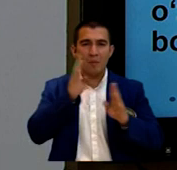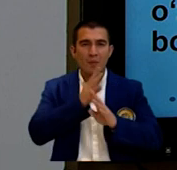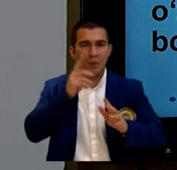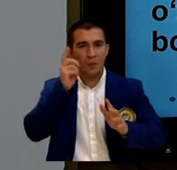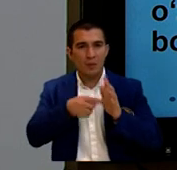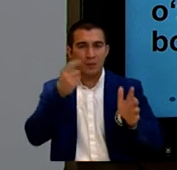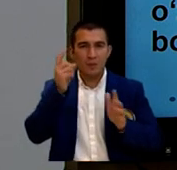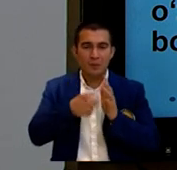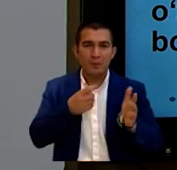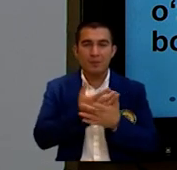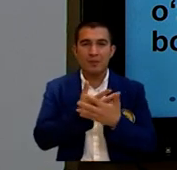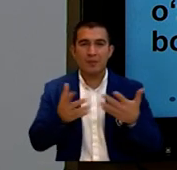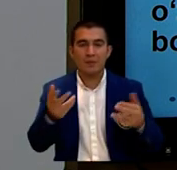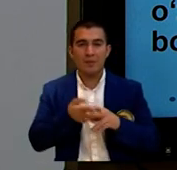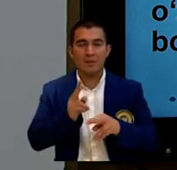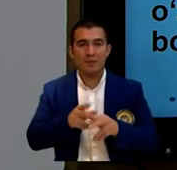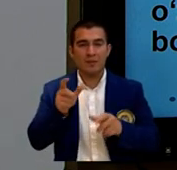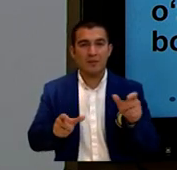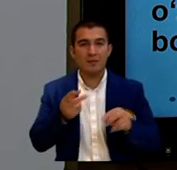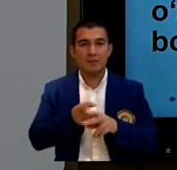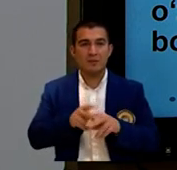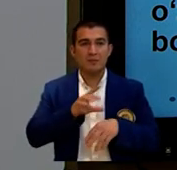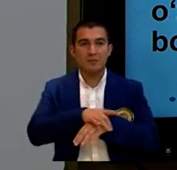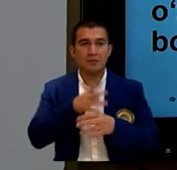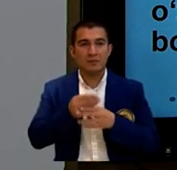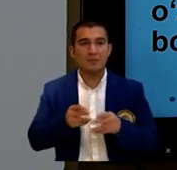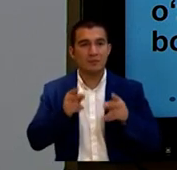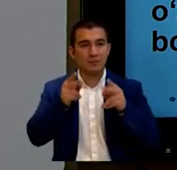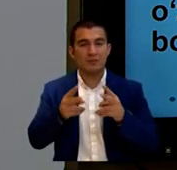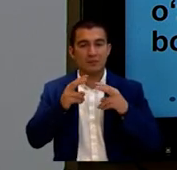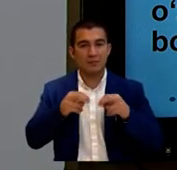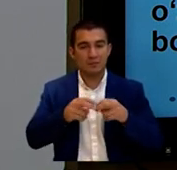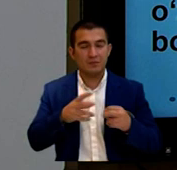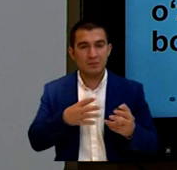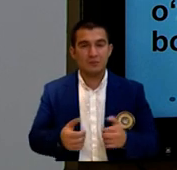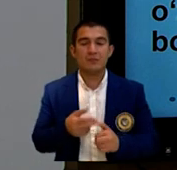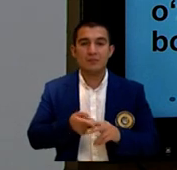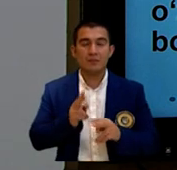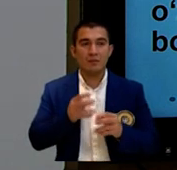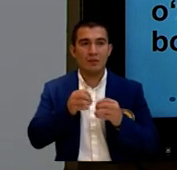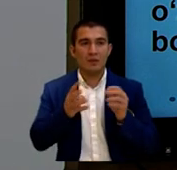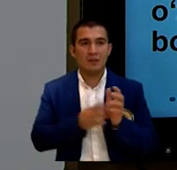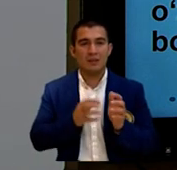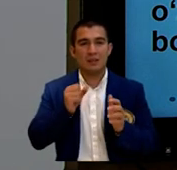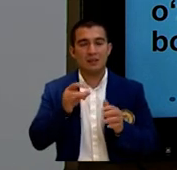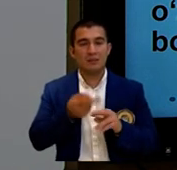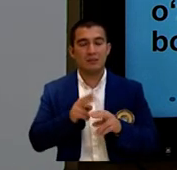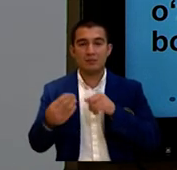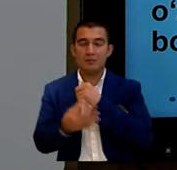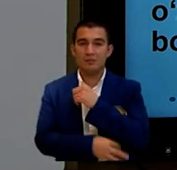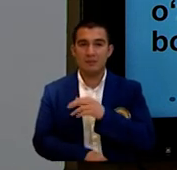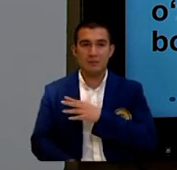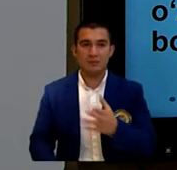uchun Toshkentda meteorologiya stansiyasi tashkil etildi. Shu bilan 19-asr oxirlariga kelib